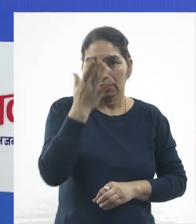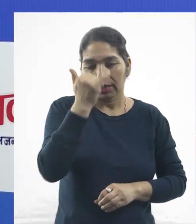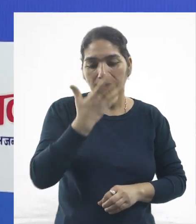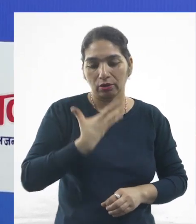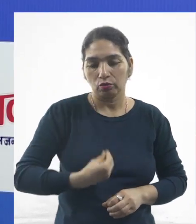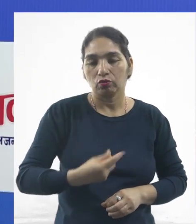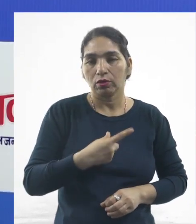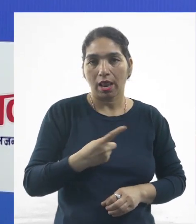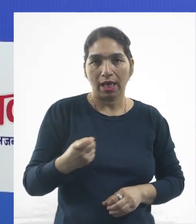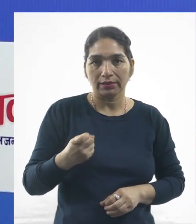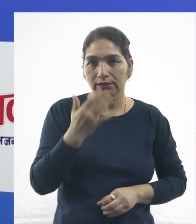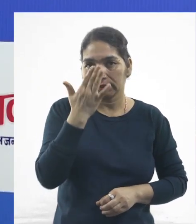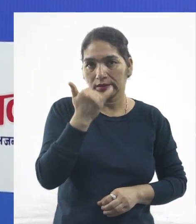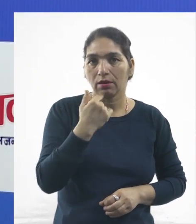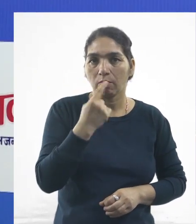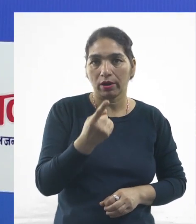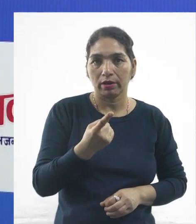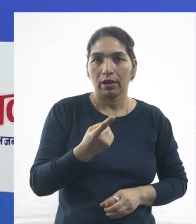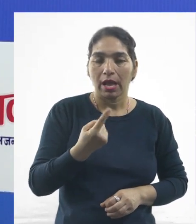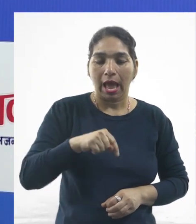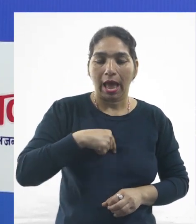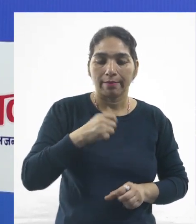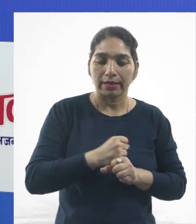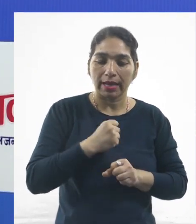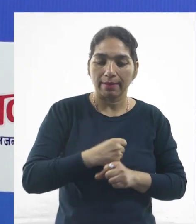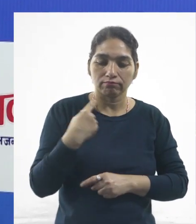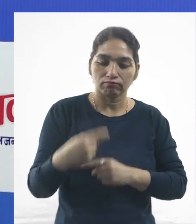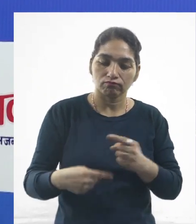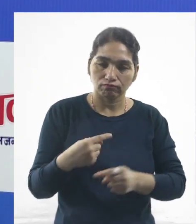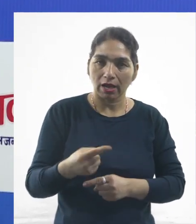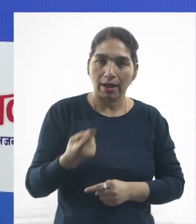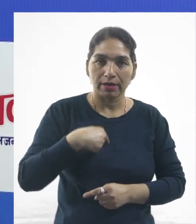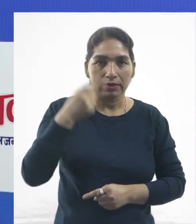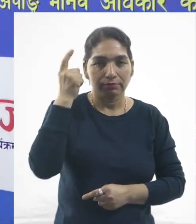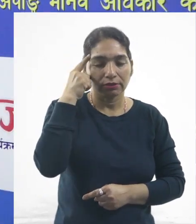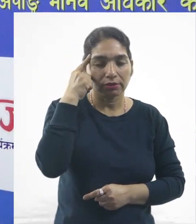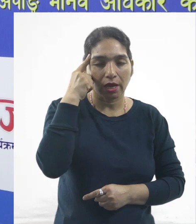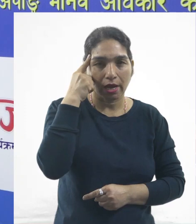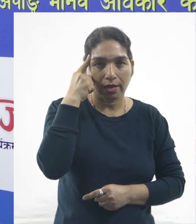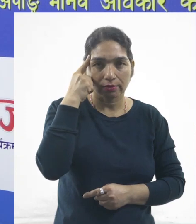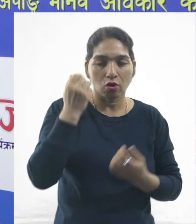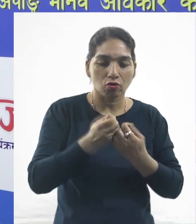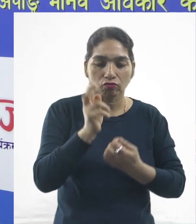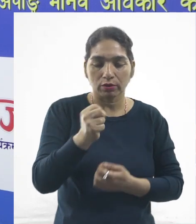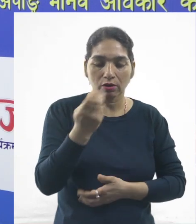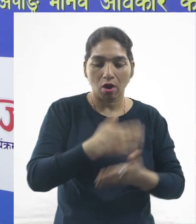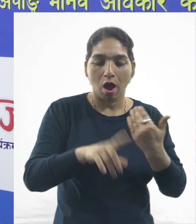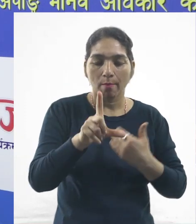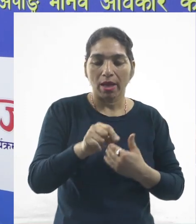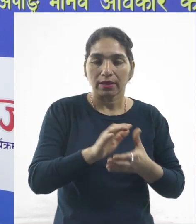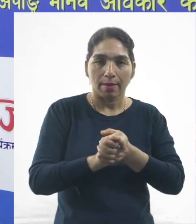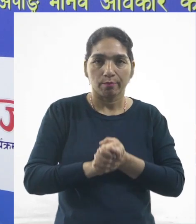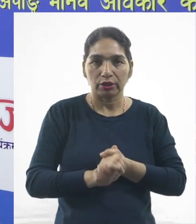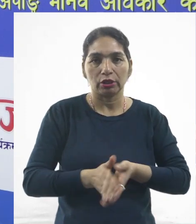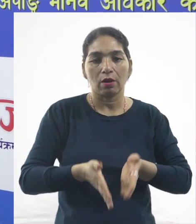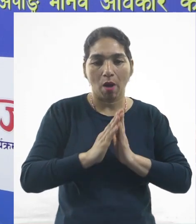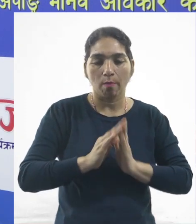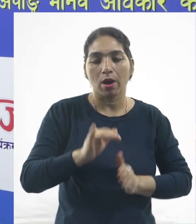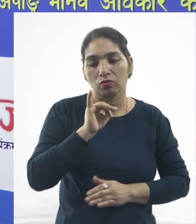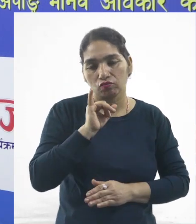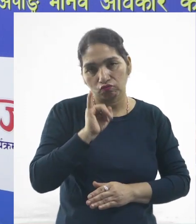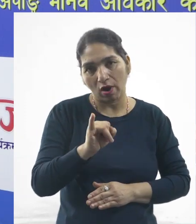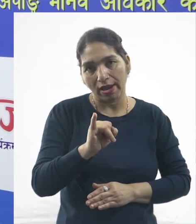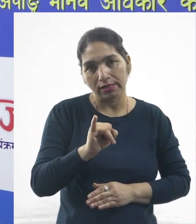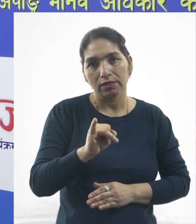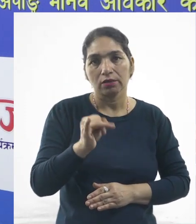किनभने हामीले काम गरिरहँदाखेरि हामीले एउटा विचार पुऱ्याउनु पर्ने अपाङ्गता मैत्री भवन, अपाङ्गता मैत्री टोयलेटहरू,